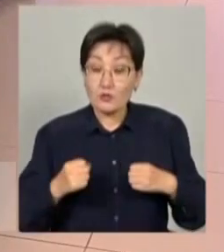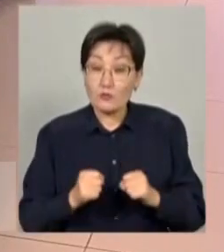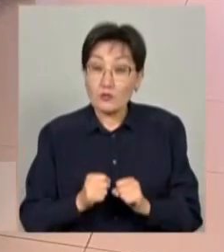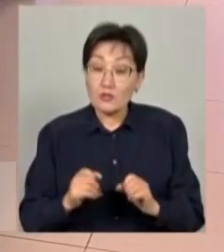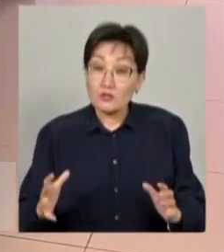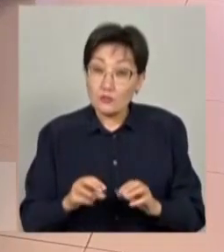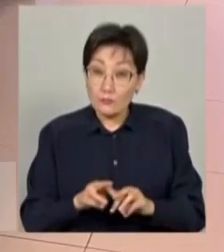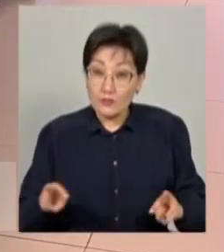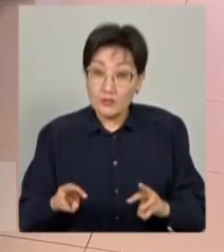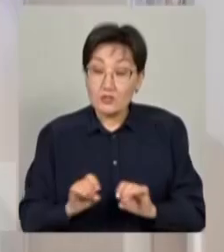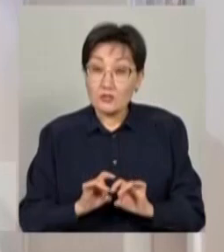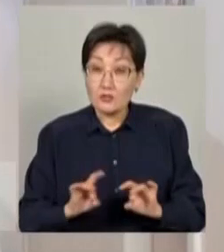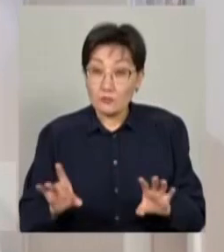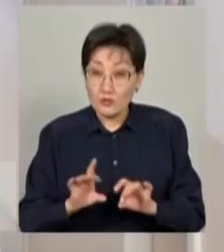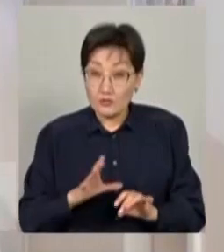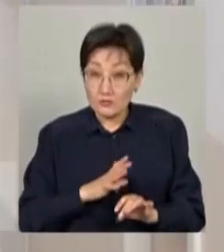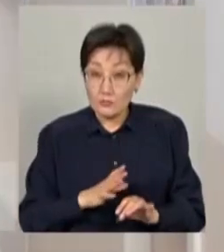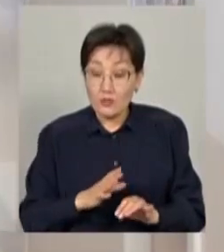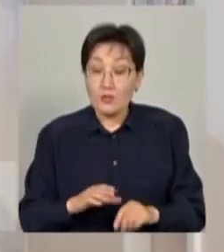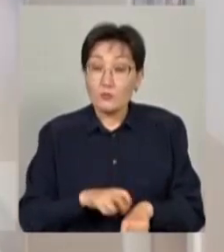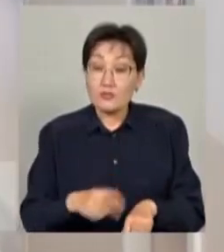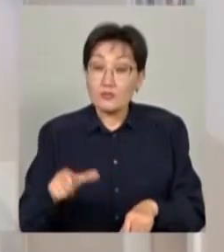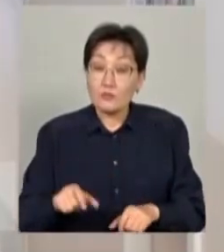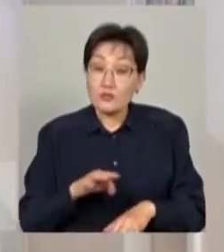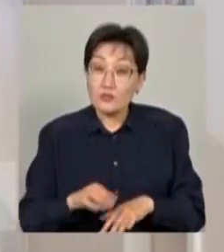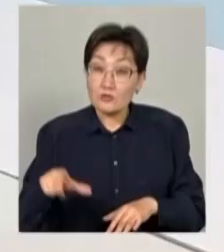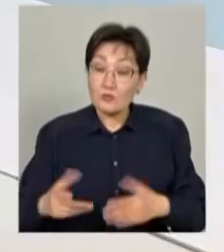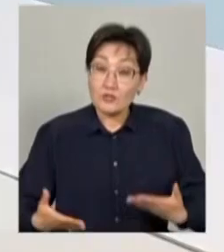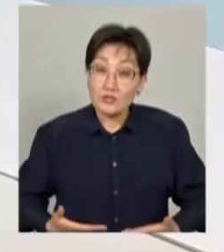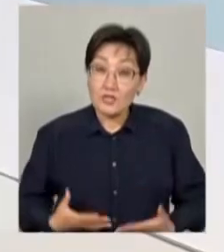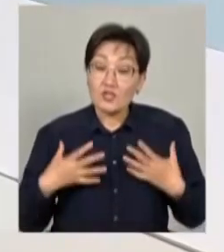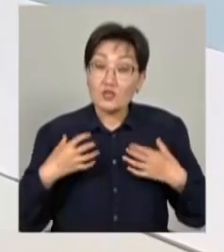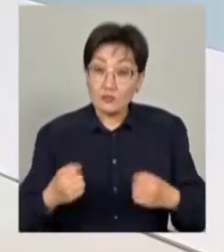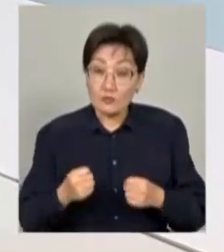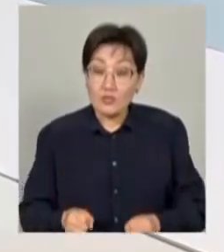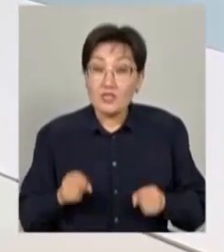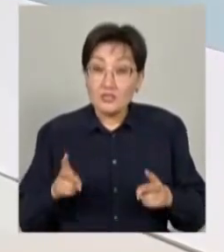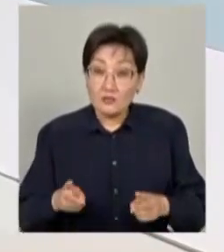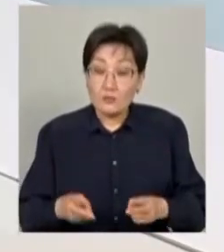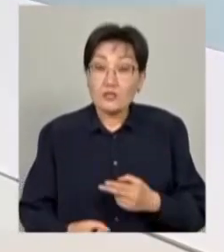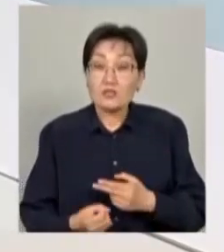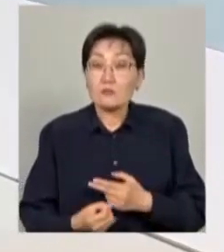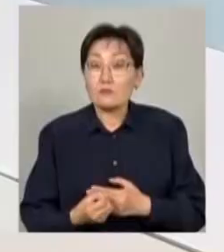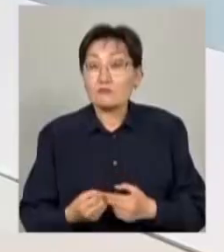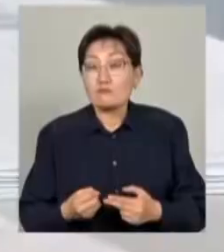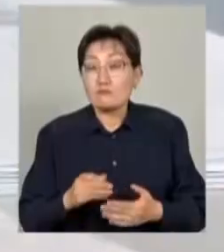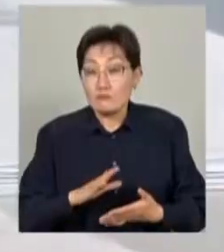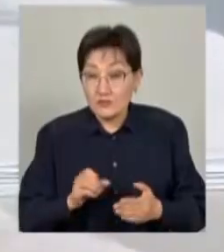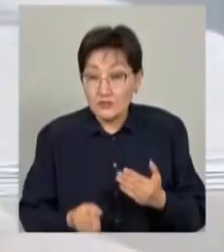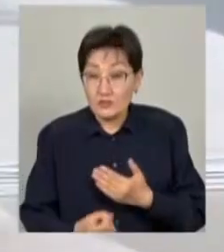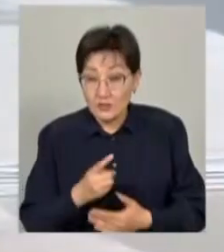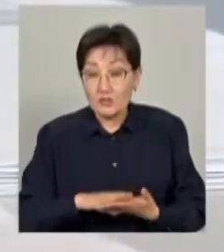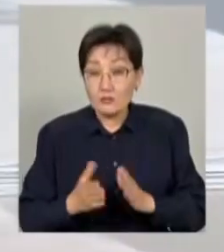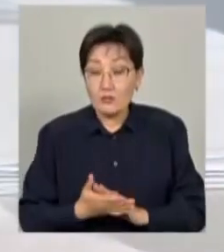министрі таныстырды. Ашат Қиниаттың сөзінше, ақхалаттылар науқастың өміріне, денсаулығына зиян келтірген жағдайда оның кәсіптік